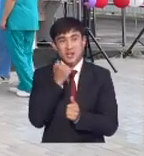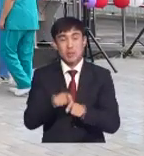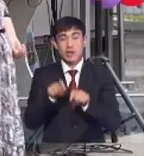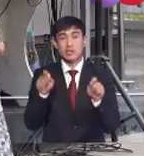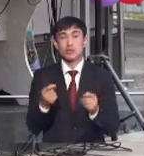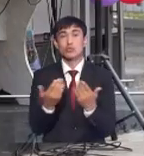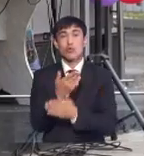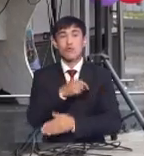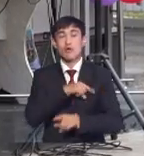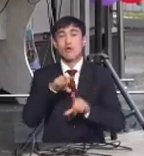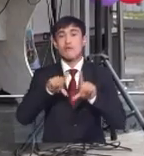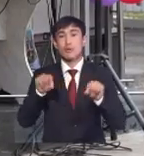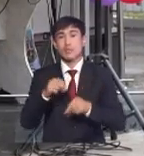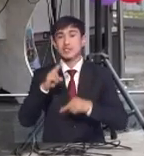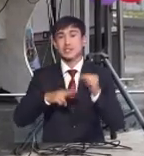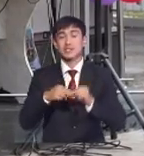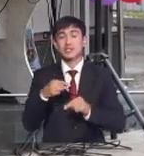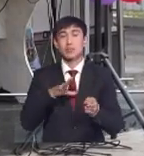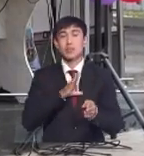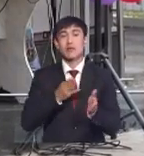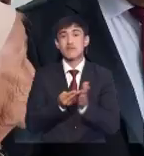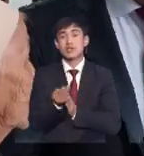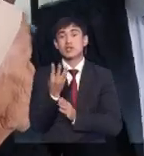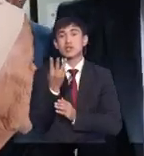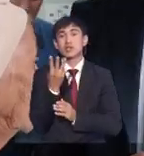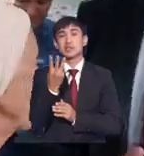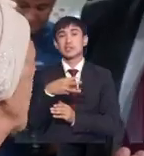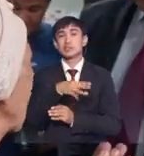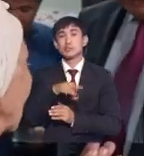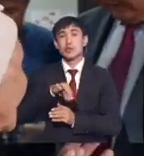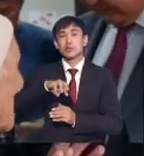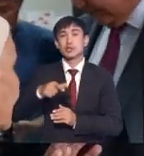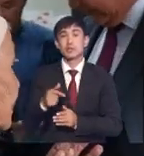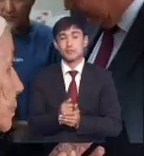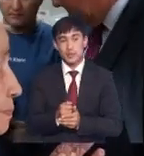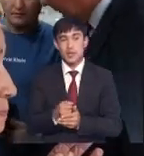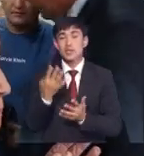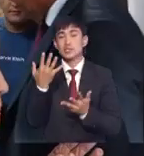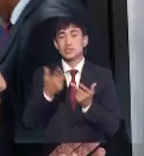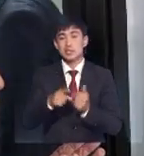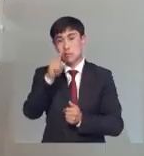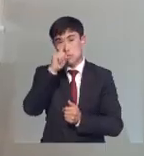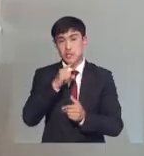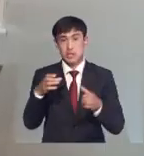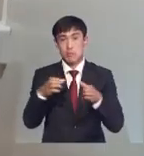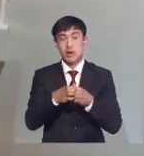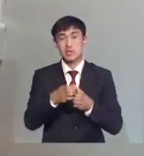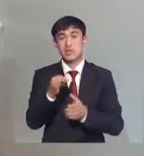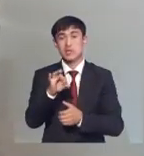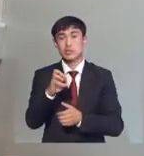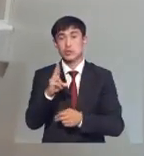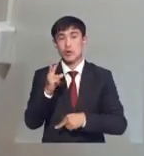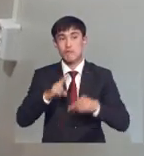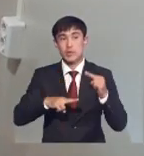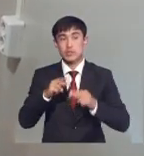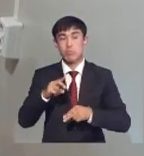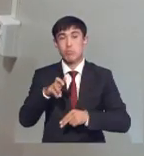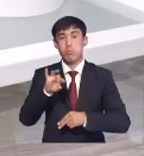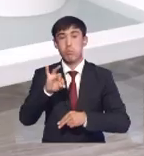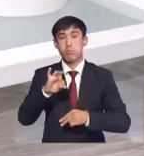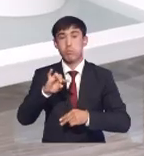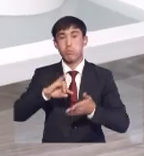новый современный ФАП. На его строительство было выделено порядка 30 миллионов тенге. Буквально за несколько месяцев компания «Идеалстрой» возвела